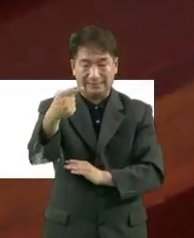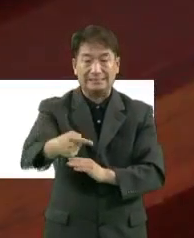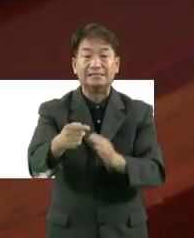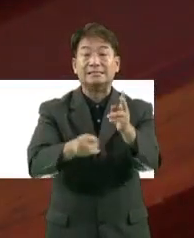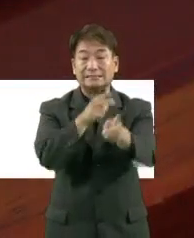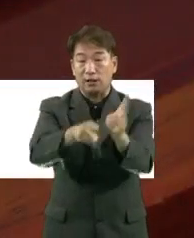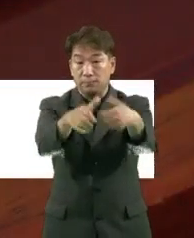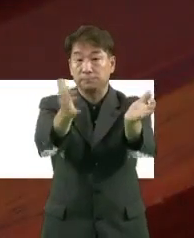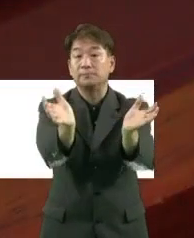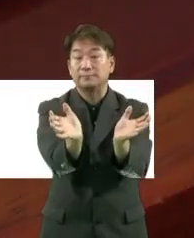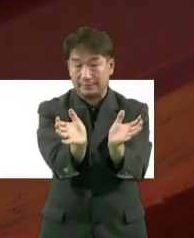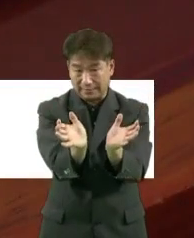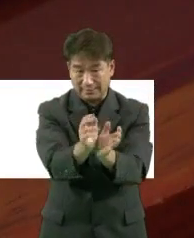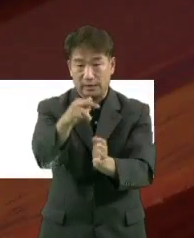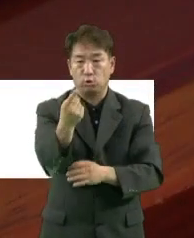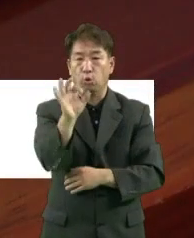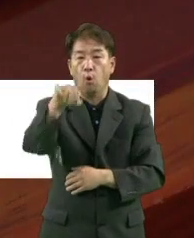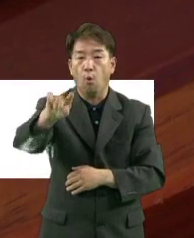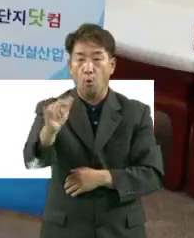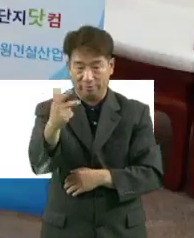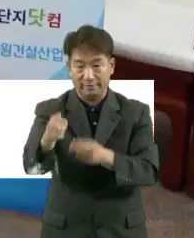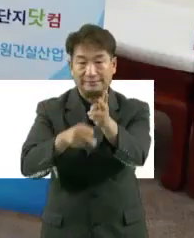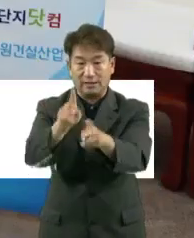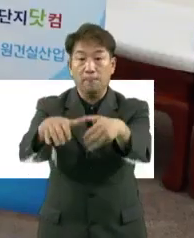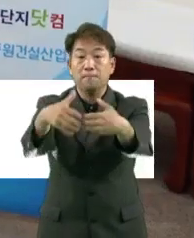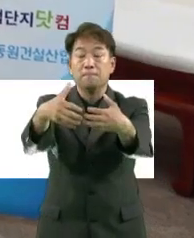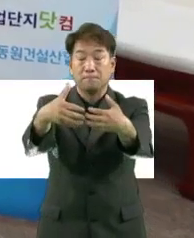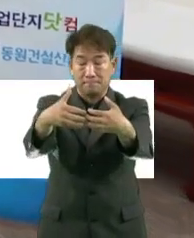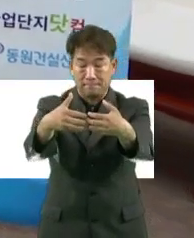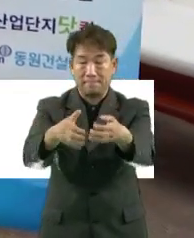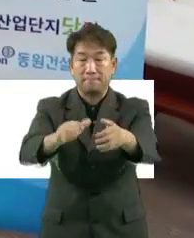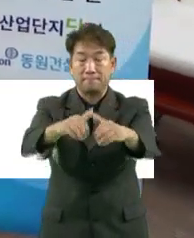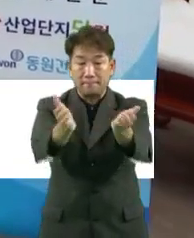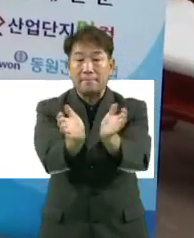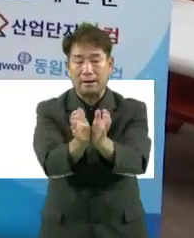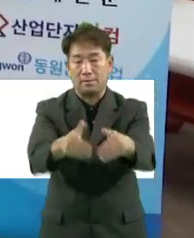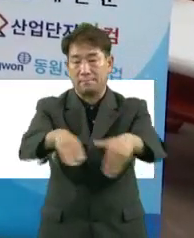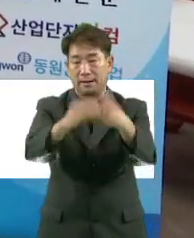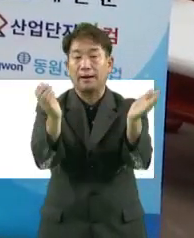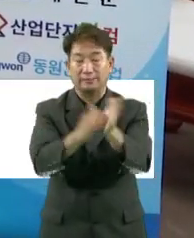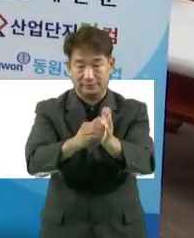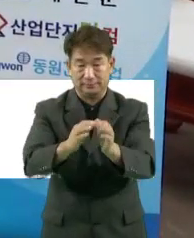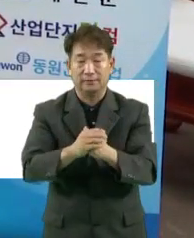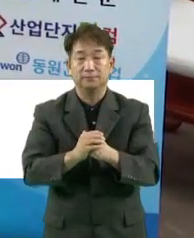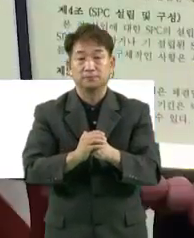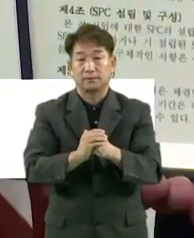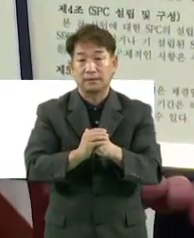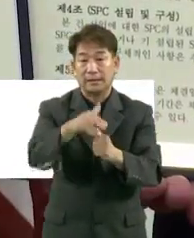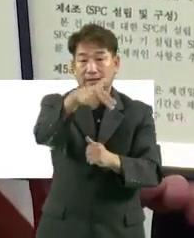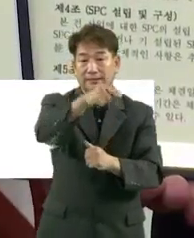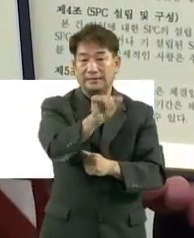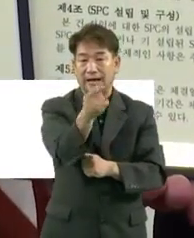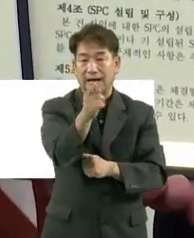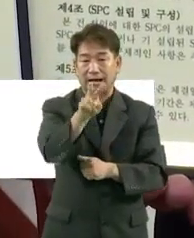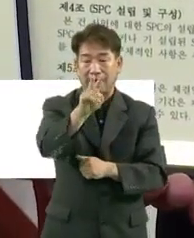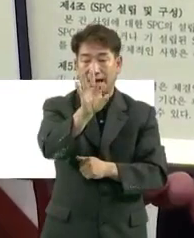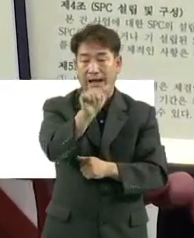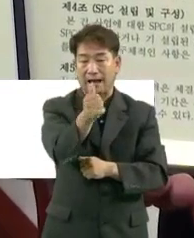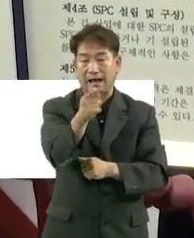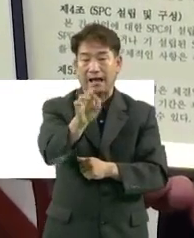산업단지닷컴 동원건설산업과 양해각서를 체결했습니다. 예산 K스마트 일반 산단은 장항선 수도권